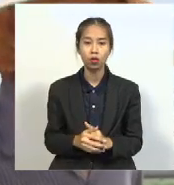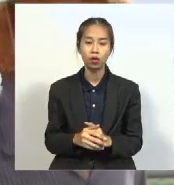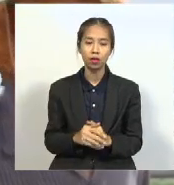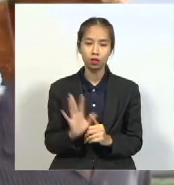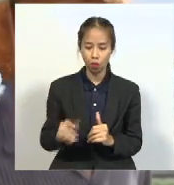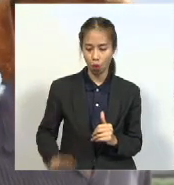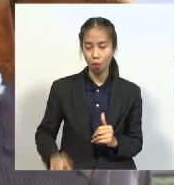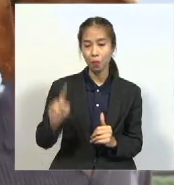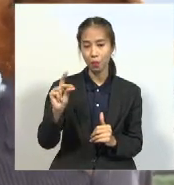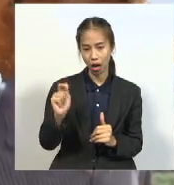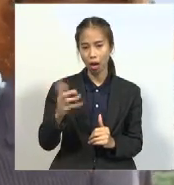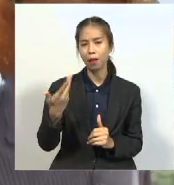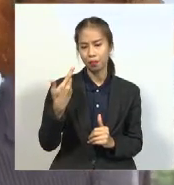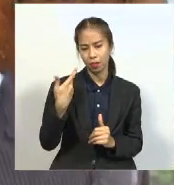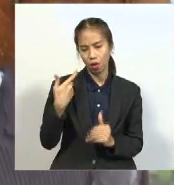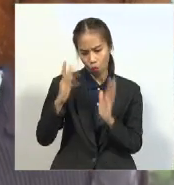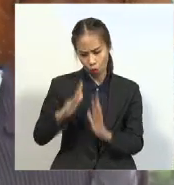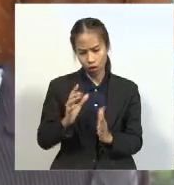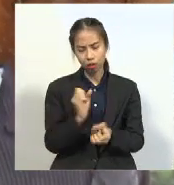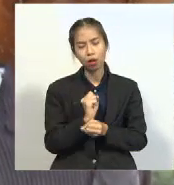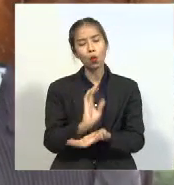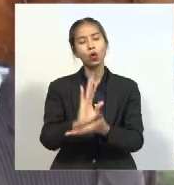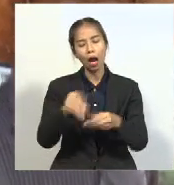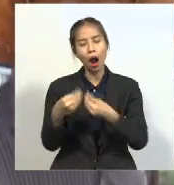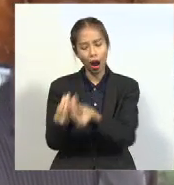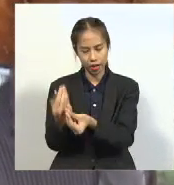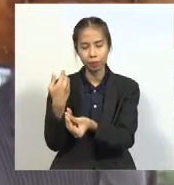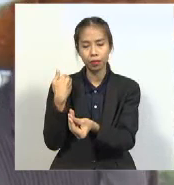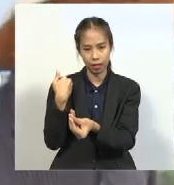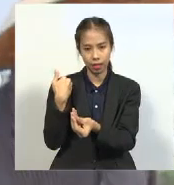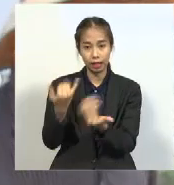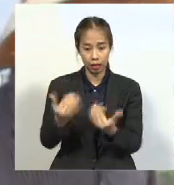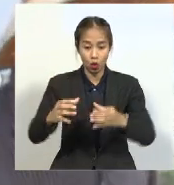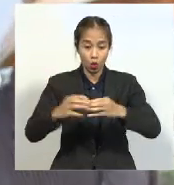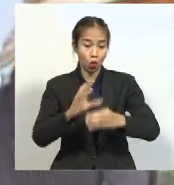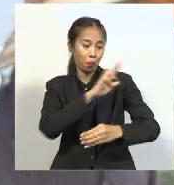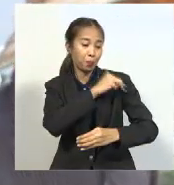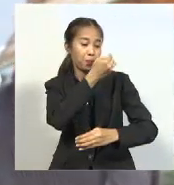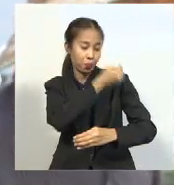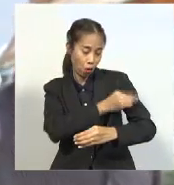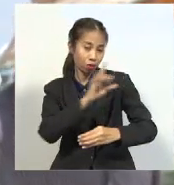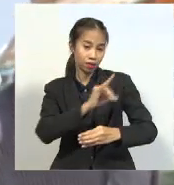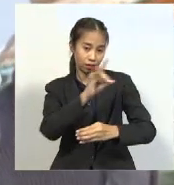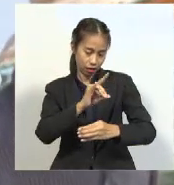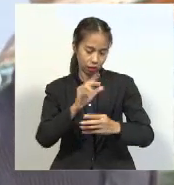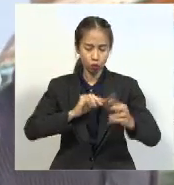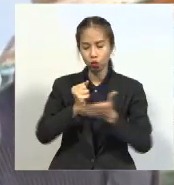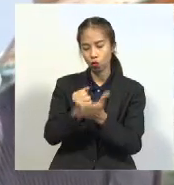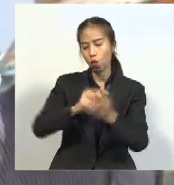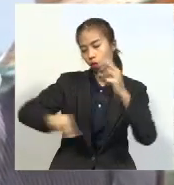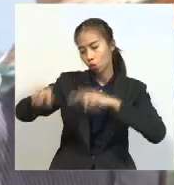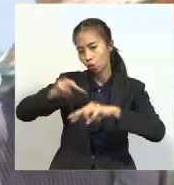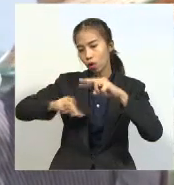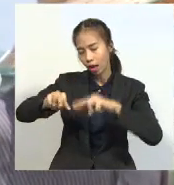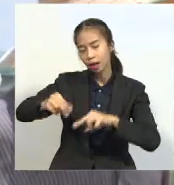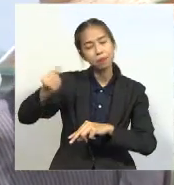าหารสุนัขนี่ตอนนี้เราก็ได้รับบริจาคเข้ามานะครับโดยทีมสัตวแพทย์คือสำนักงานสัตว์อำเภอนะฮะก็จะเข้ามาดูแลเป็นประ